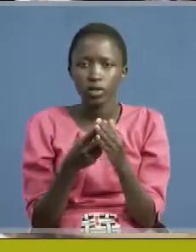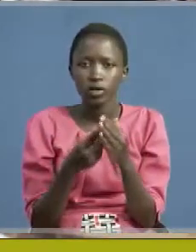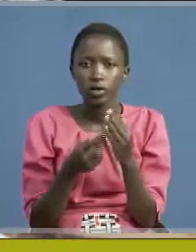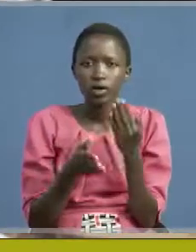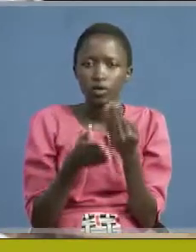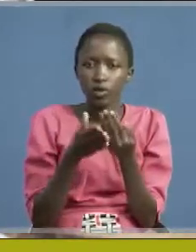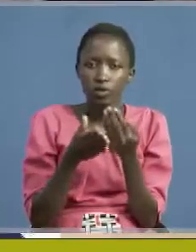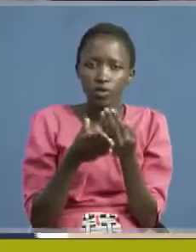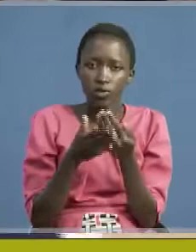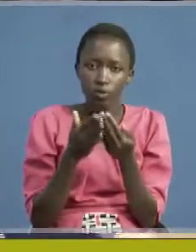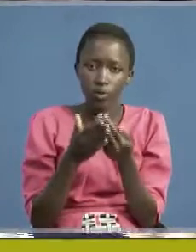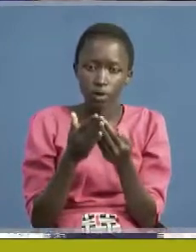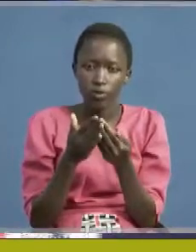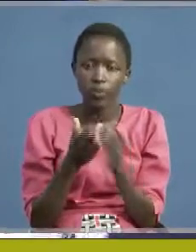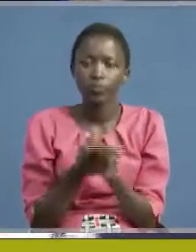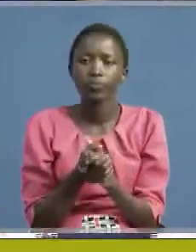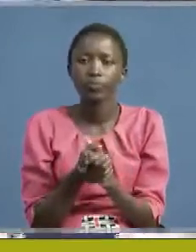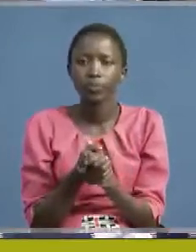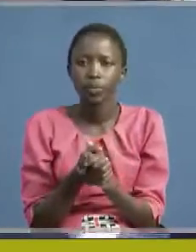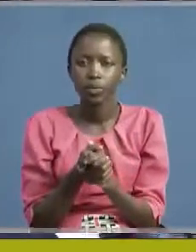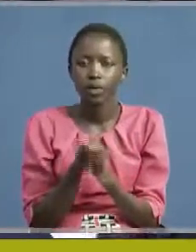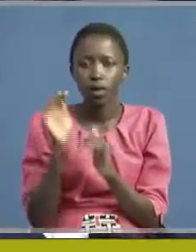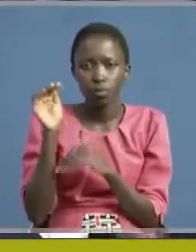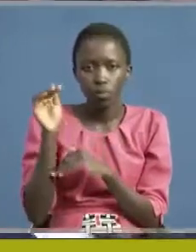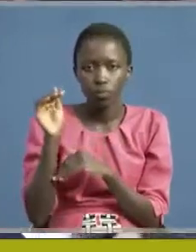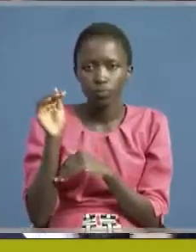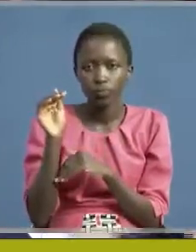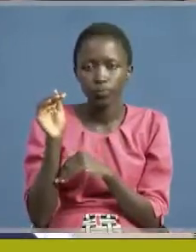yako. Ile kitu pia tunaweza omba